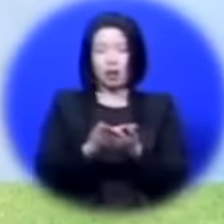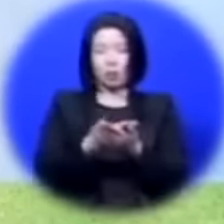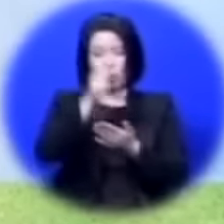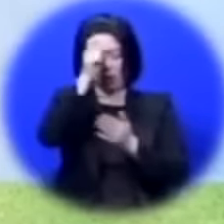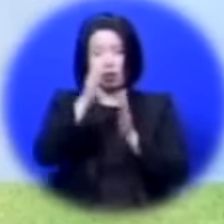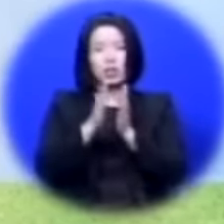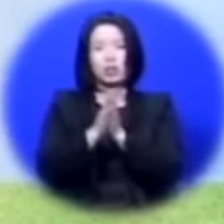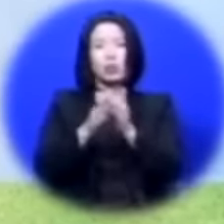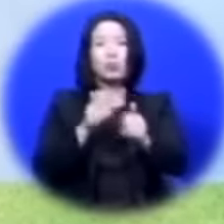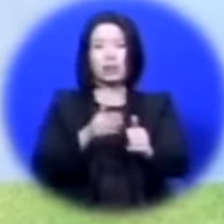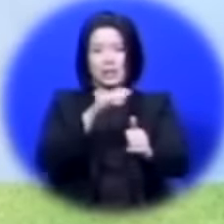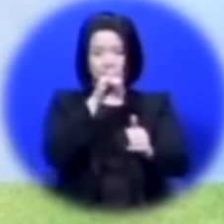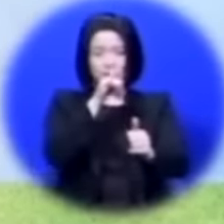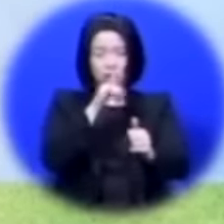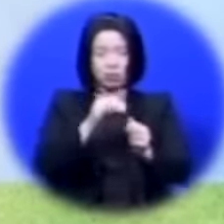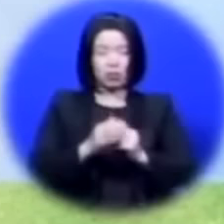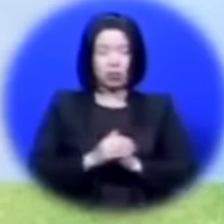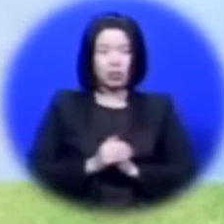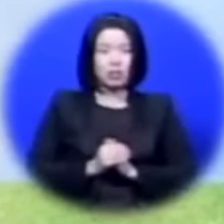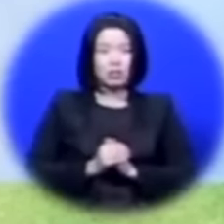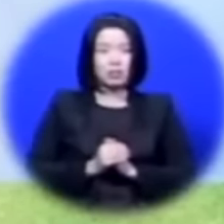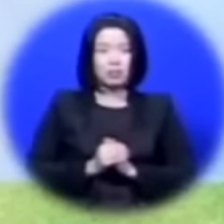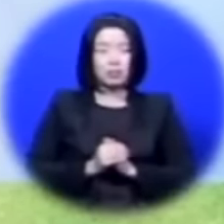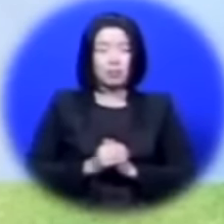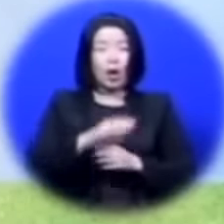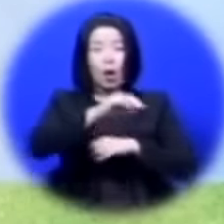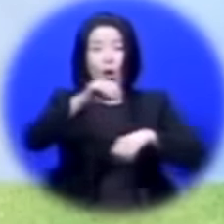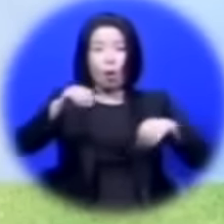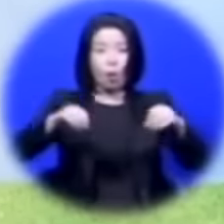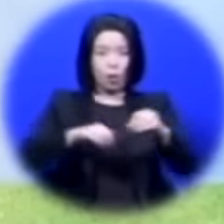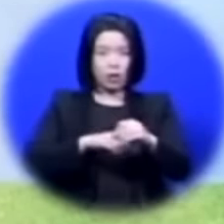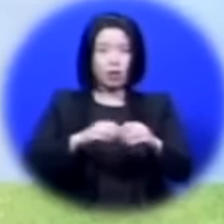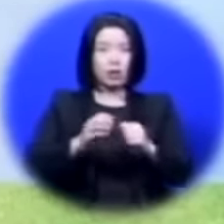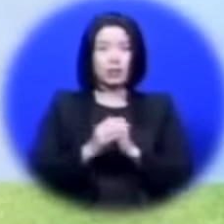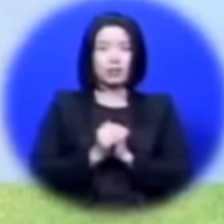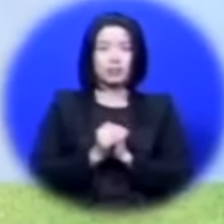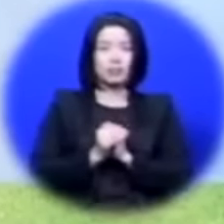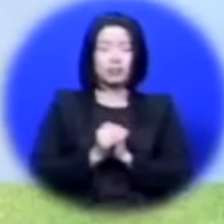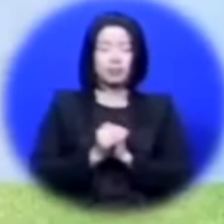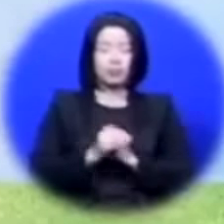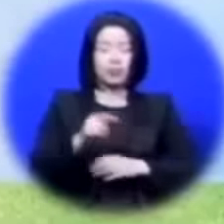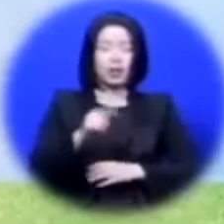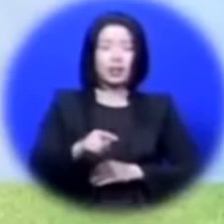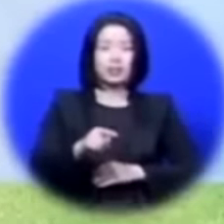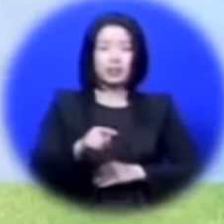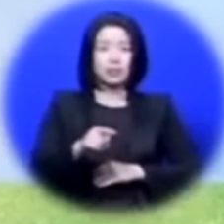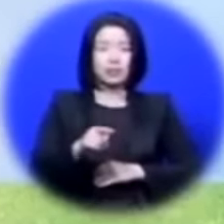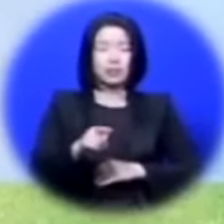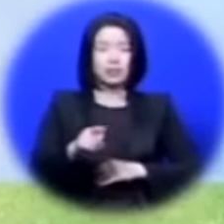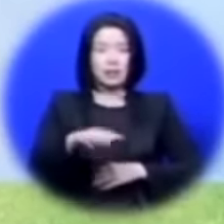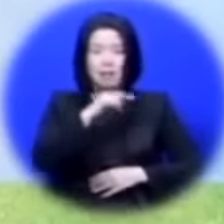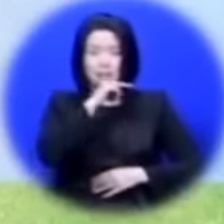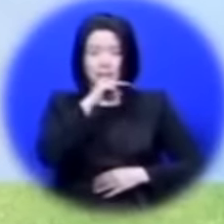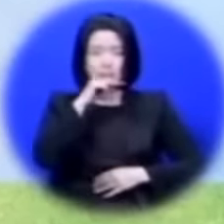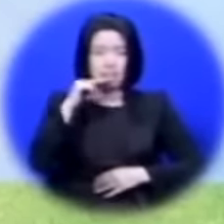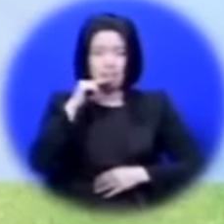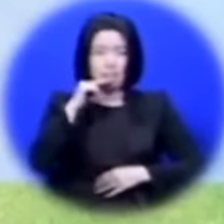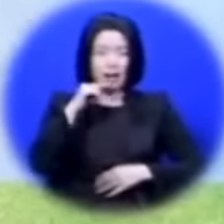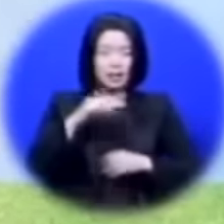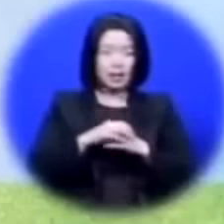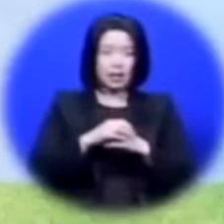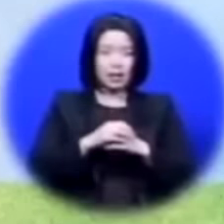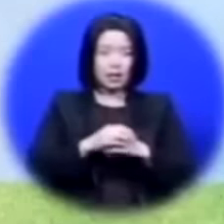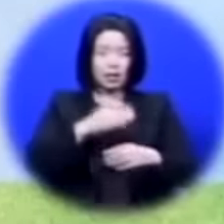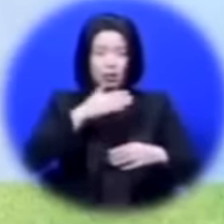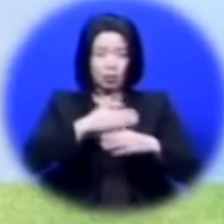부탁을 하더래요 오히려 그 공산정